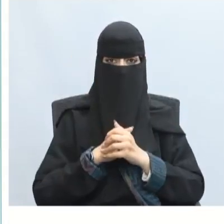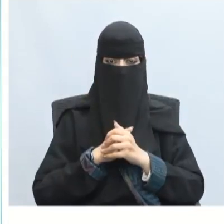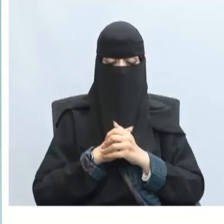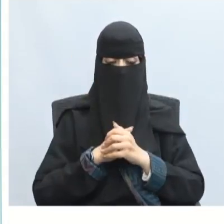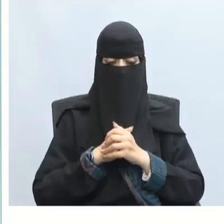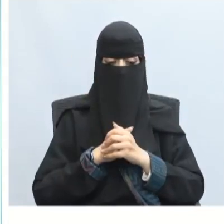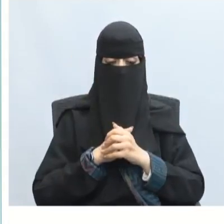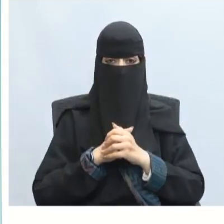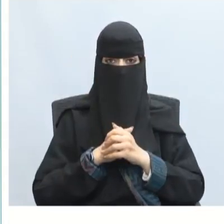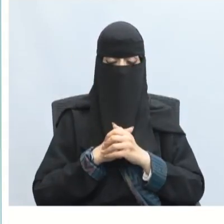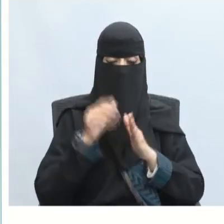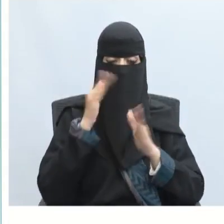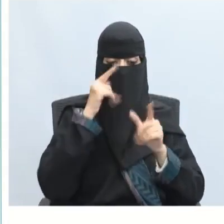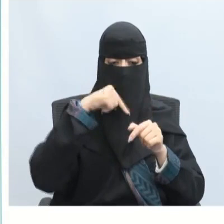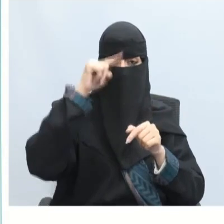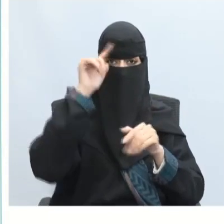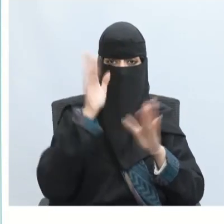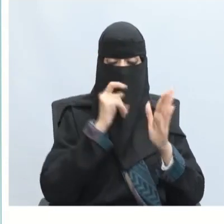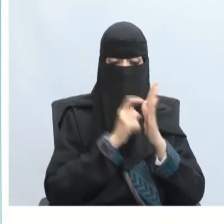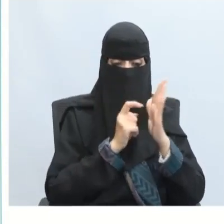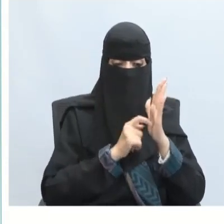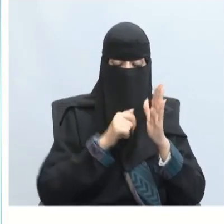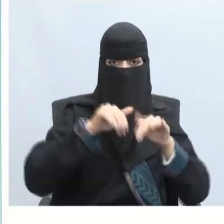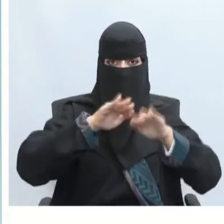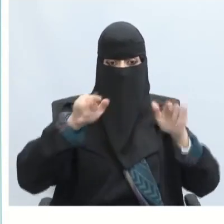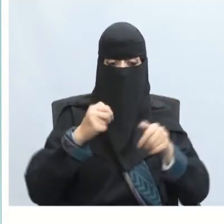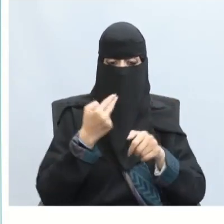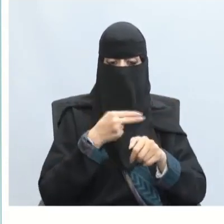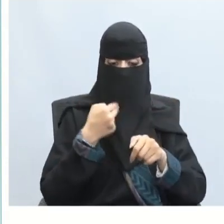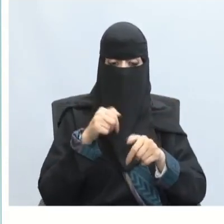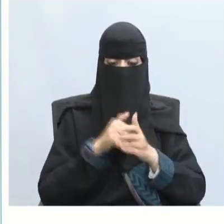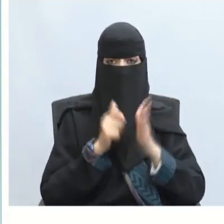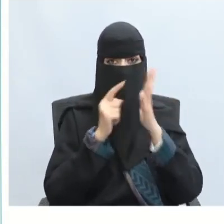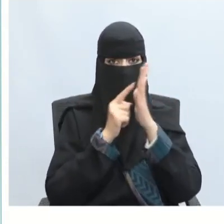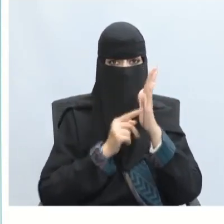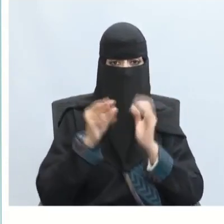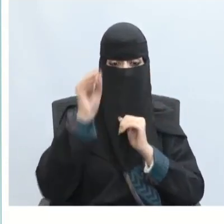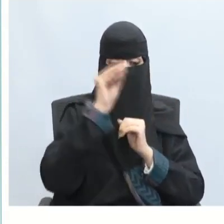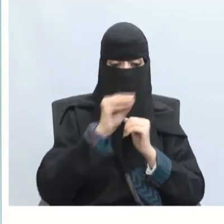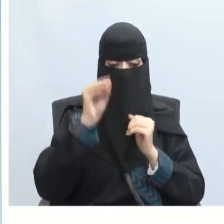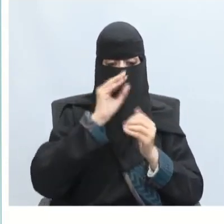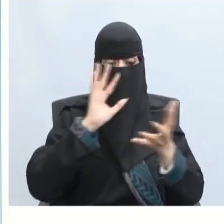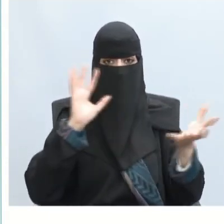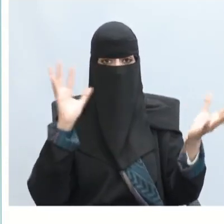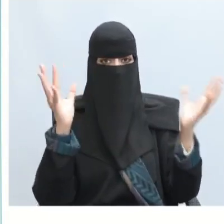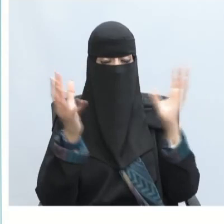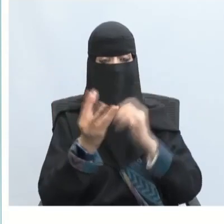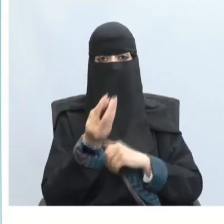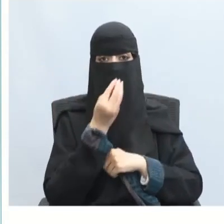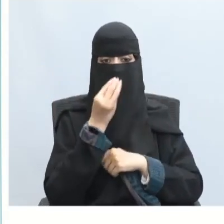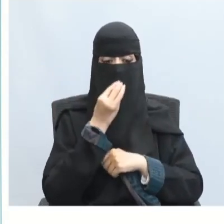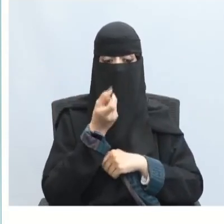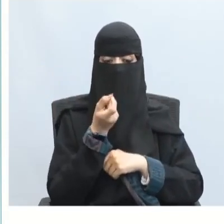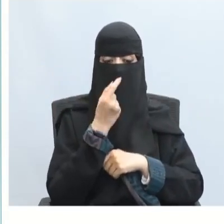المعلوماتيه ومن امثله تنظيم الاجهزه الحكوميه نظام الهيئه